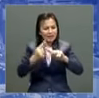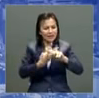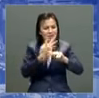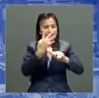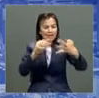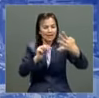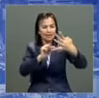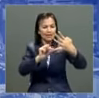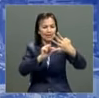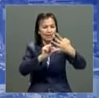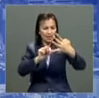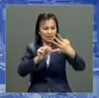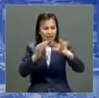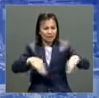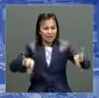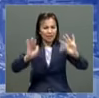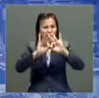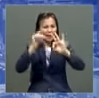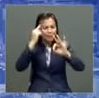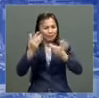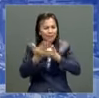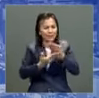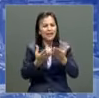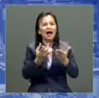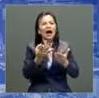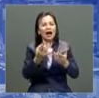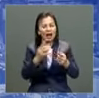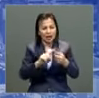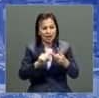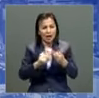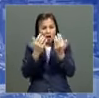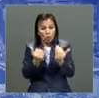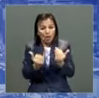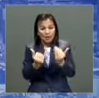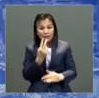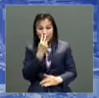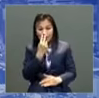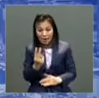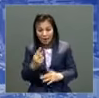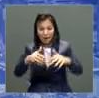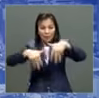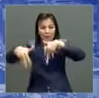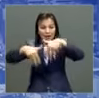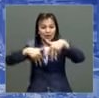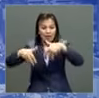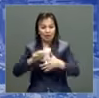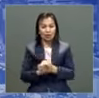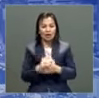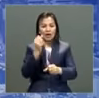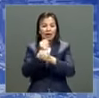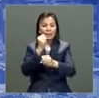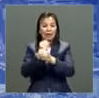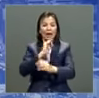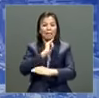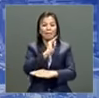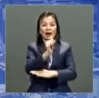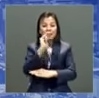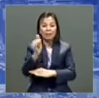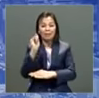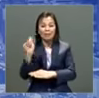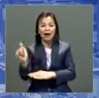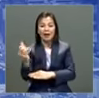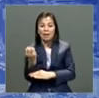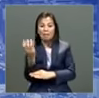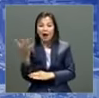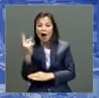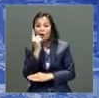ยสำคัญที่จะพิจารณาคืออะไรและในวันนี้เนี่ยเราจะเห็นว่าเริ่มมีประชาชนมาทำงานมากกว่าการ